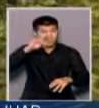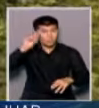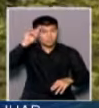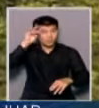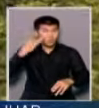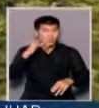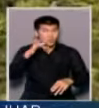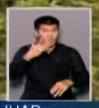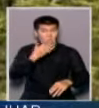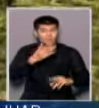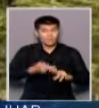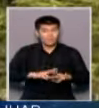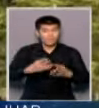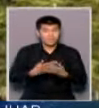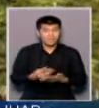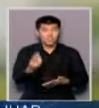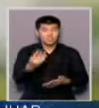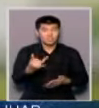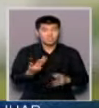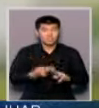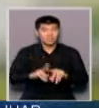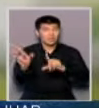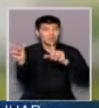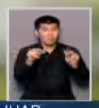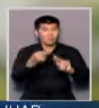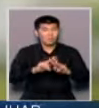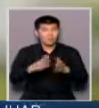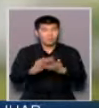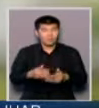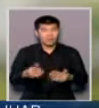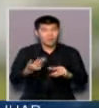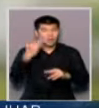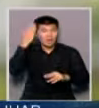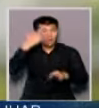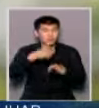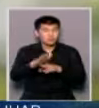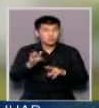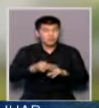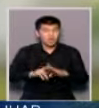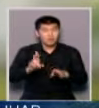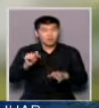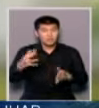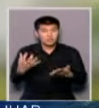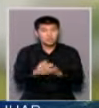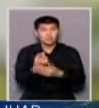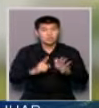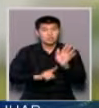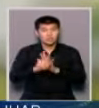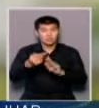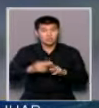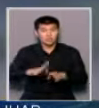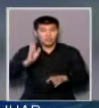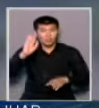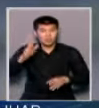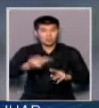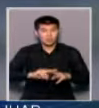обучается в вузах Туманного Альбиона. Для Шинар, которая поехала за рубеж за детской мечтой, обучение по программе «Болашақ» стало отправной точкой для ее